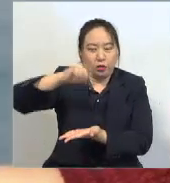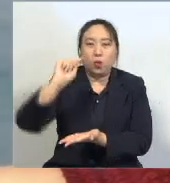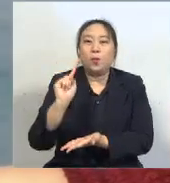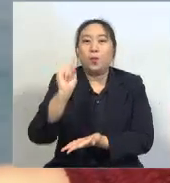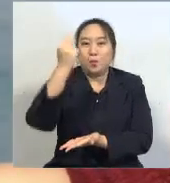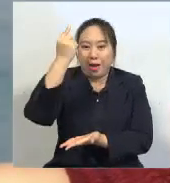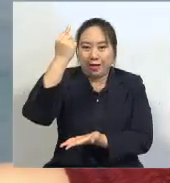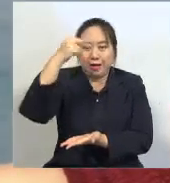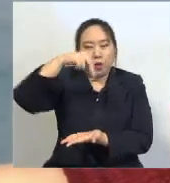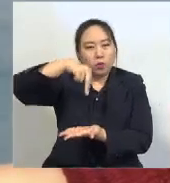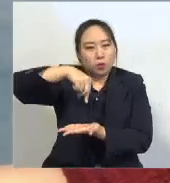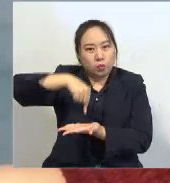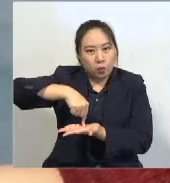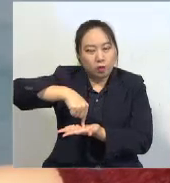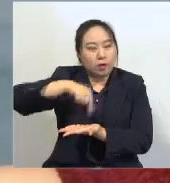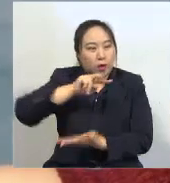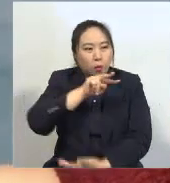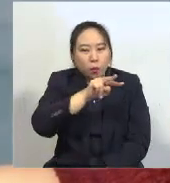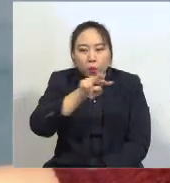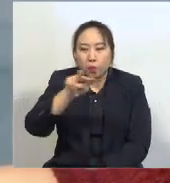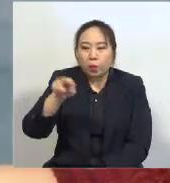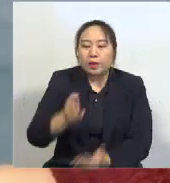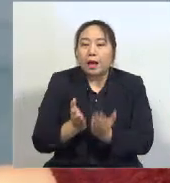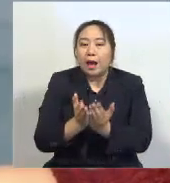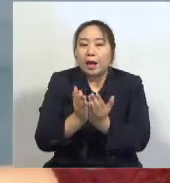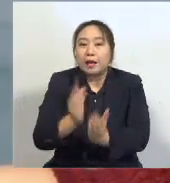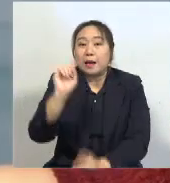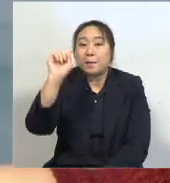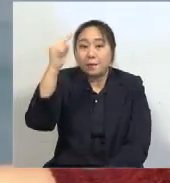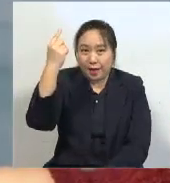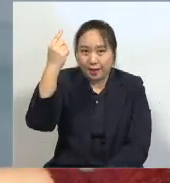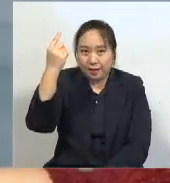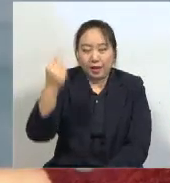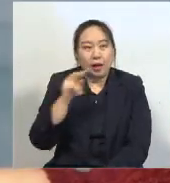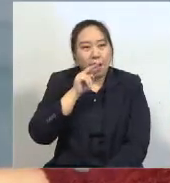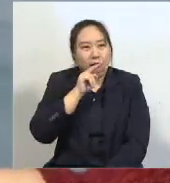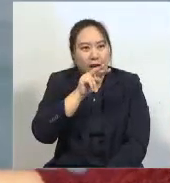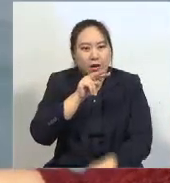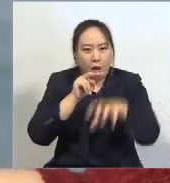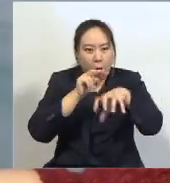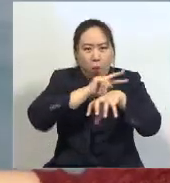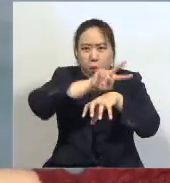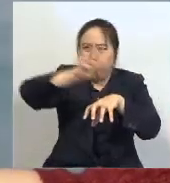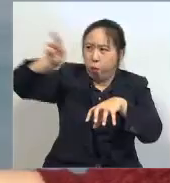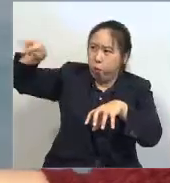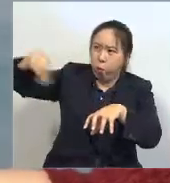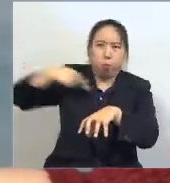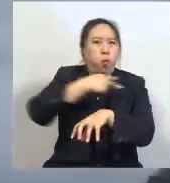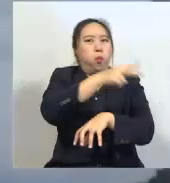ะเป็นที่เรียกว่าจุดชมวิวท่าเรือใหม่นะคะของเขื่อนราชประภานะคะสามารถมองได้360องศานะ